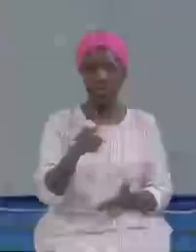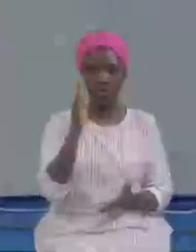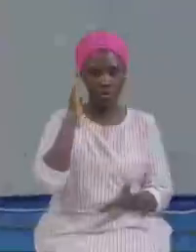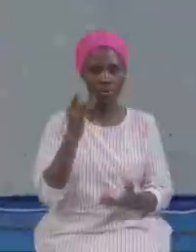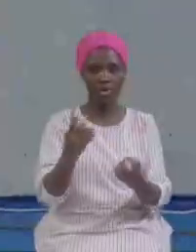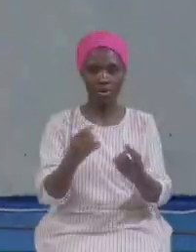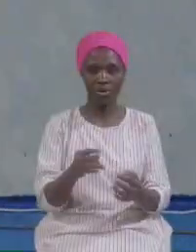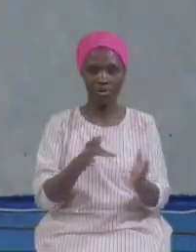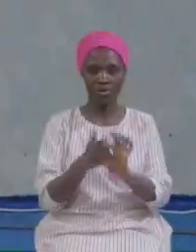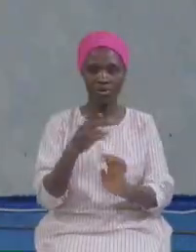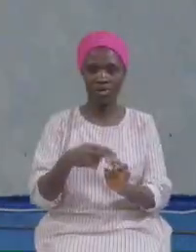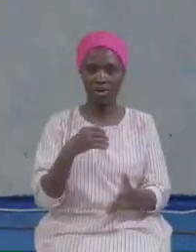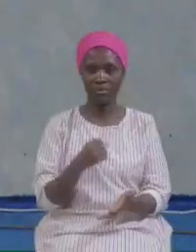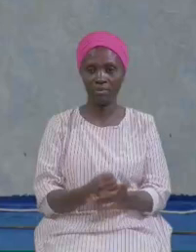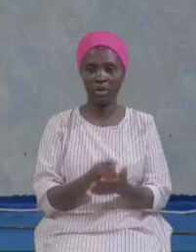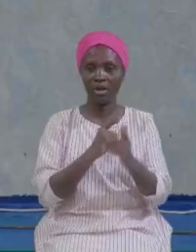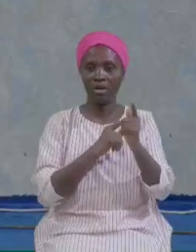Vous serez là.